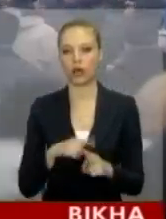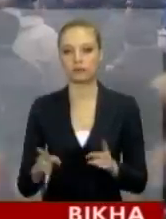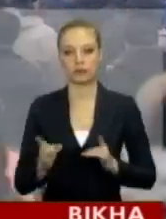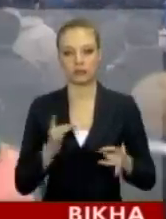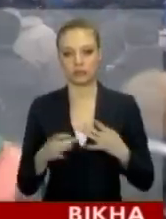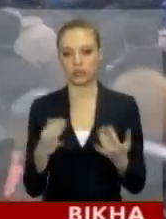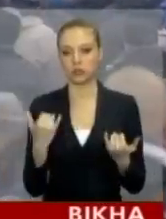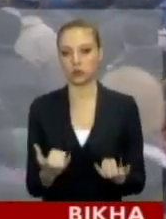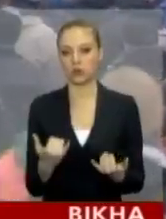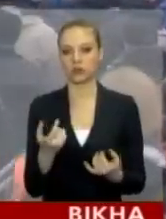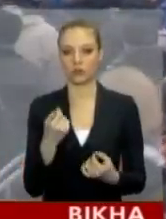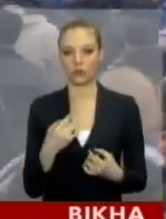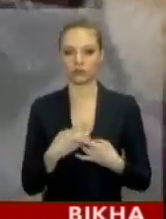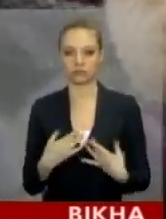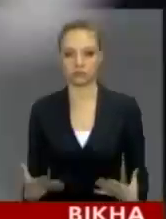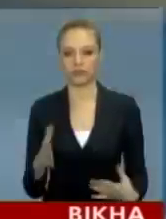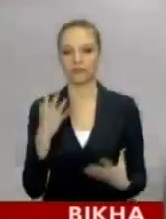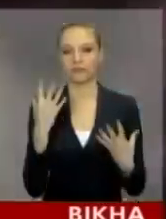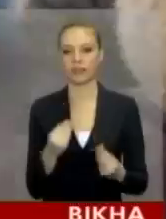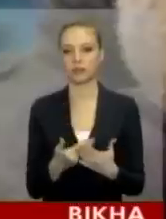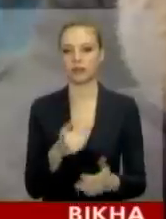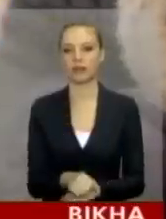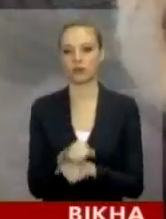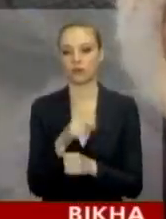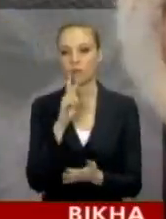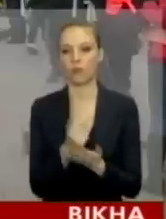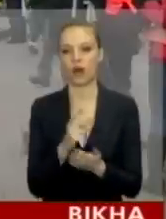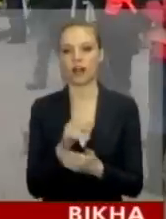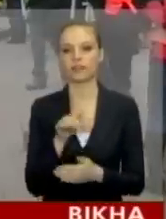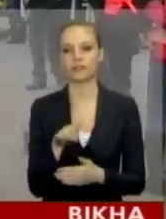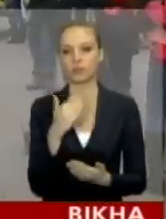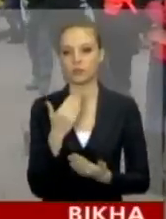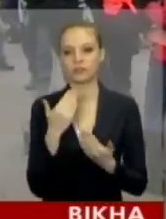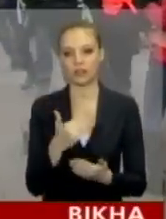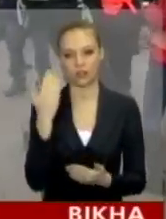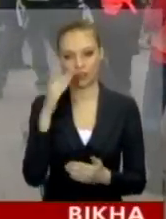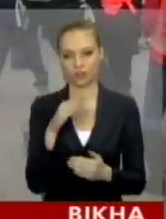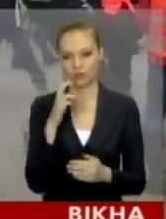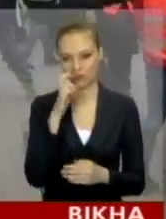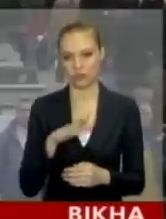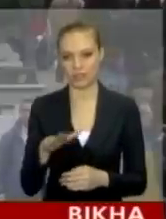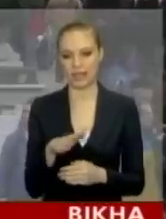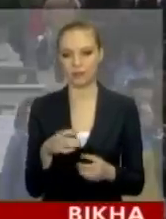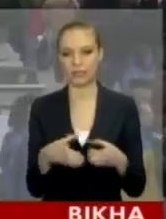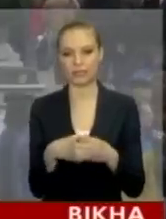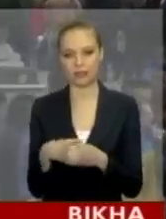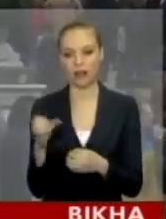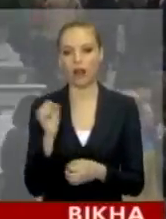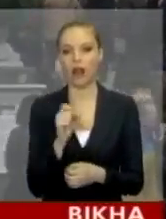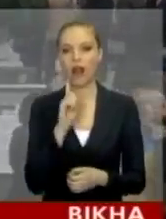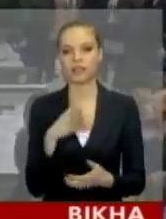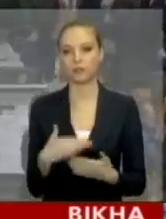нерв, сьогодні тут певне розслаблення. Вдень перед мітингарями показували відеозвернення іншоземних делегацій, а активна молодь, яка